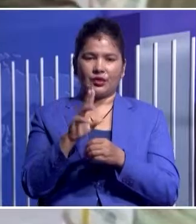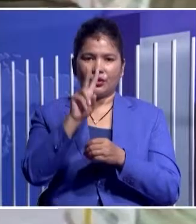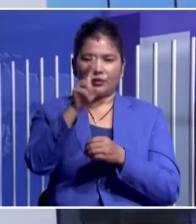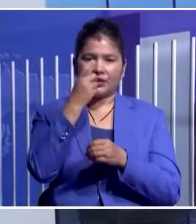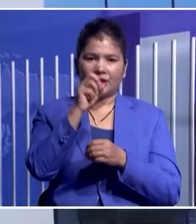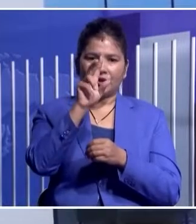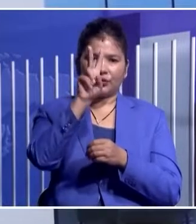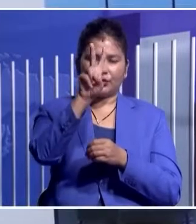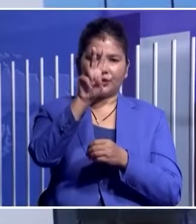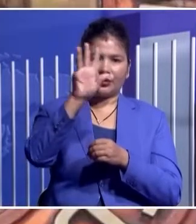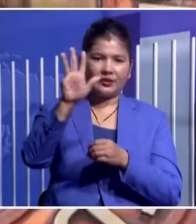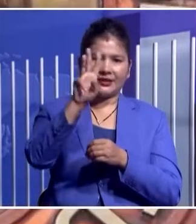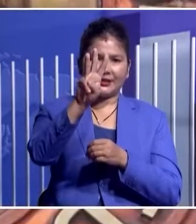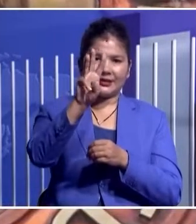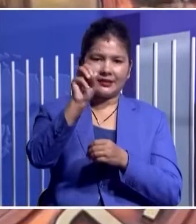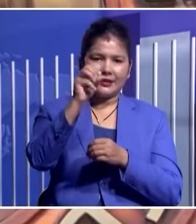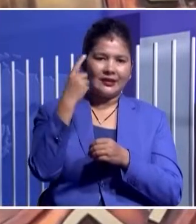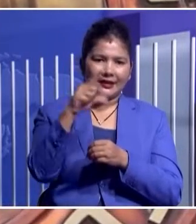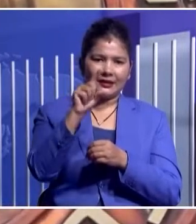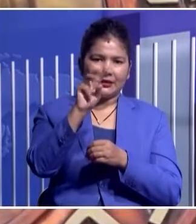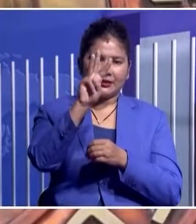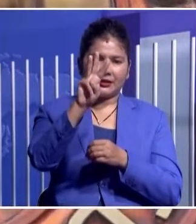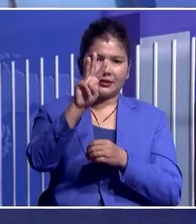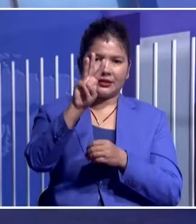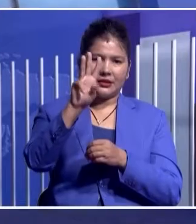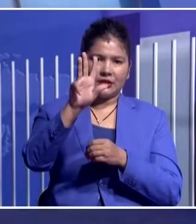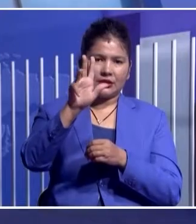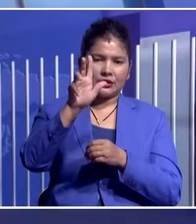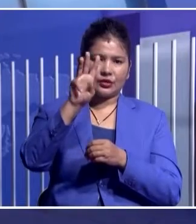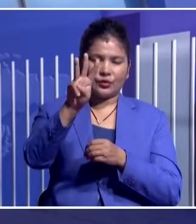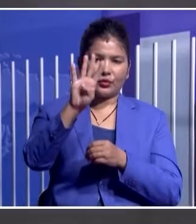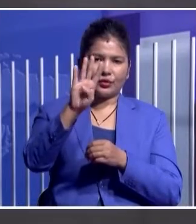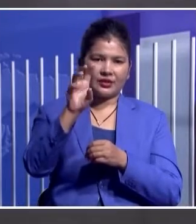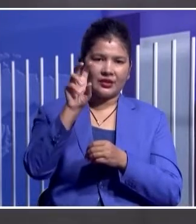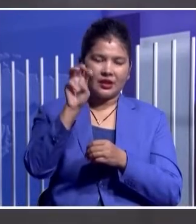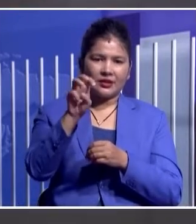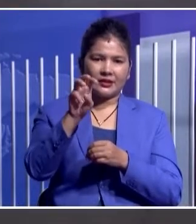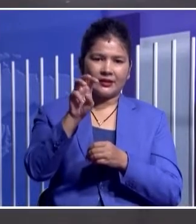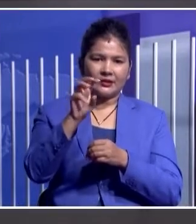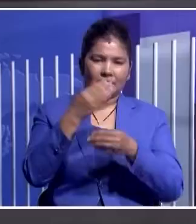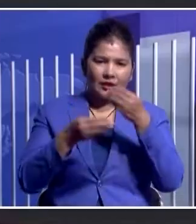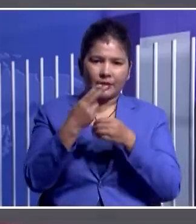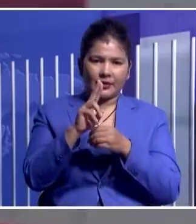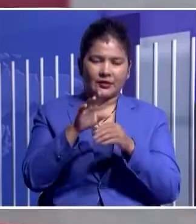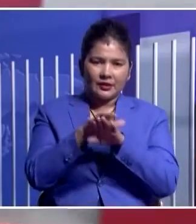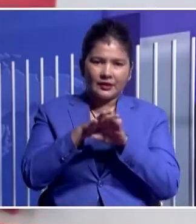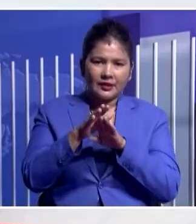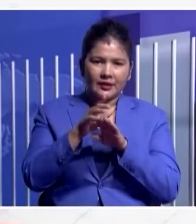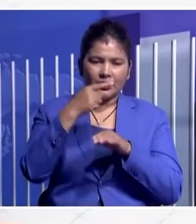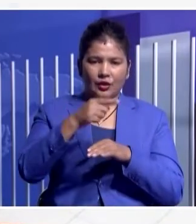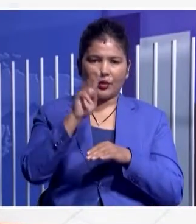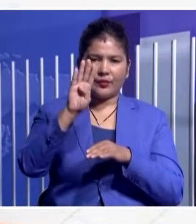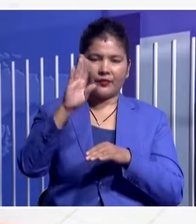कम्पनीको 30,34,000 कित्ता सेयर 84.37 करोड रुपियाँमा कारोबार भएको छ। सबैभन्दा धेरै नबिल